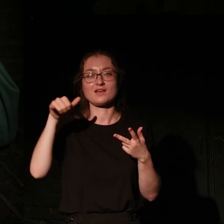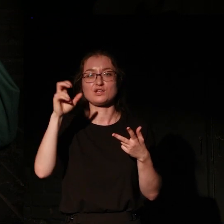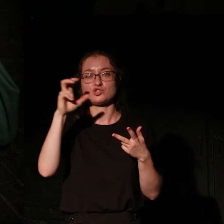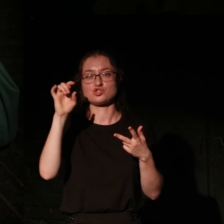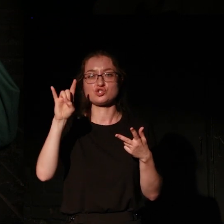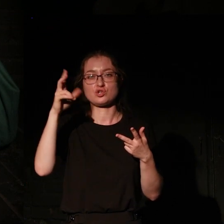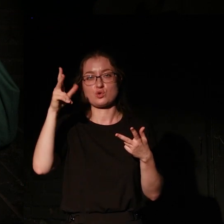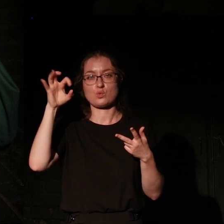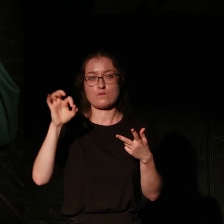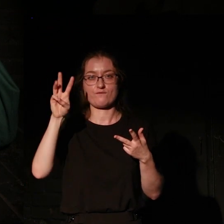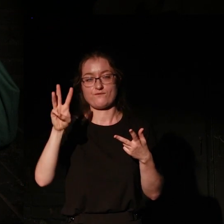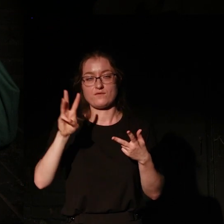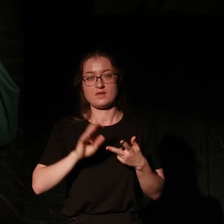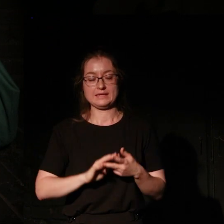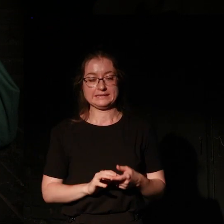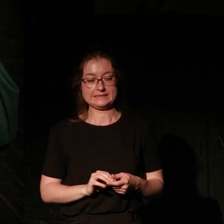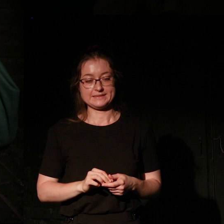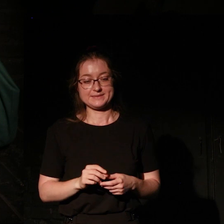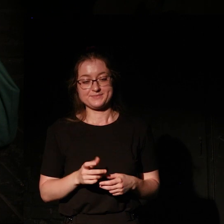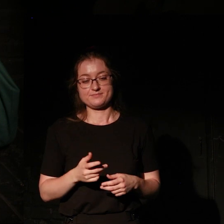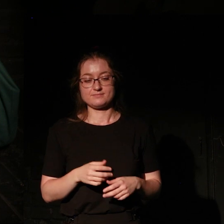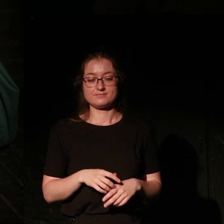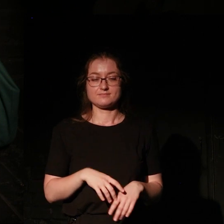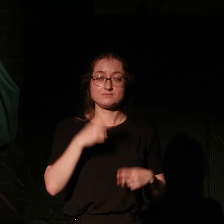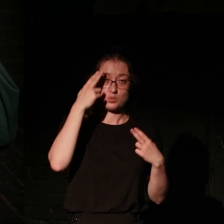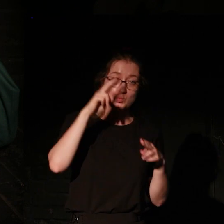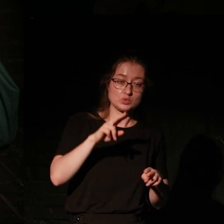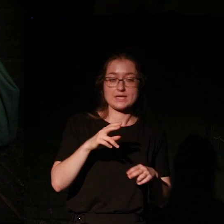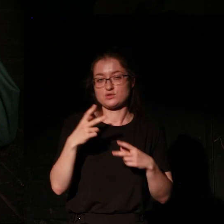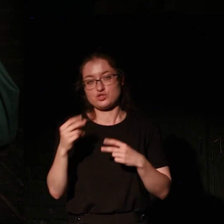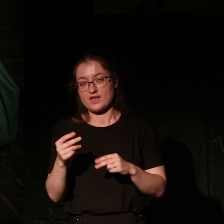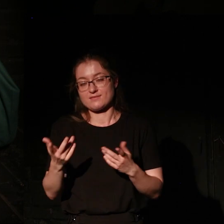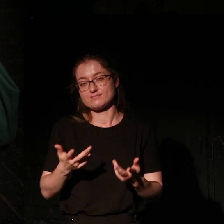I odkąd zaczęłam się zajmować, stosując taką metodę